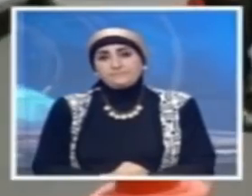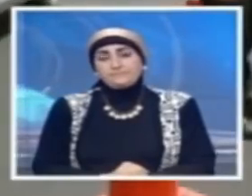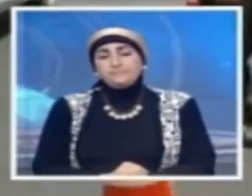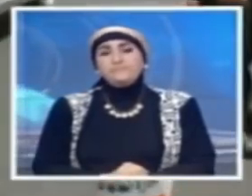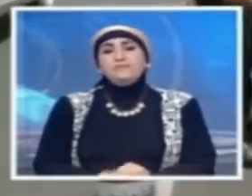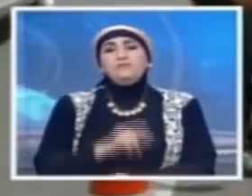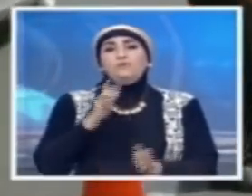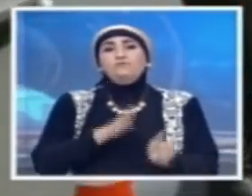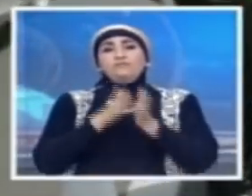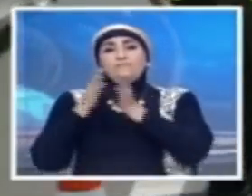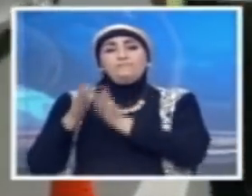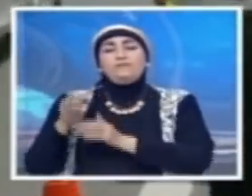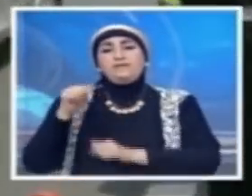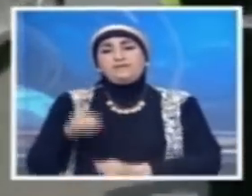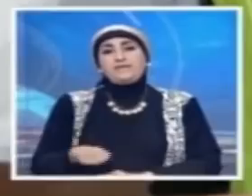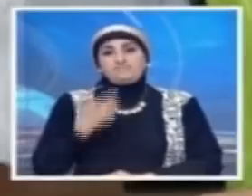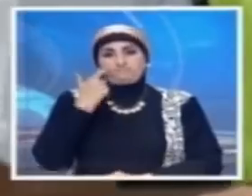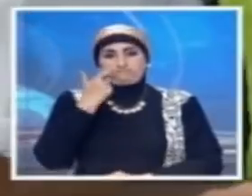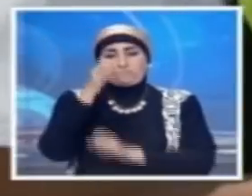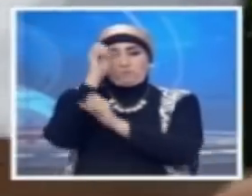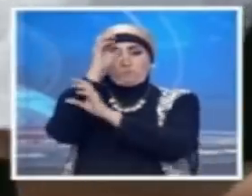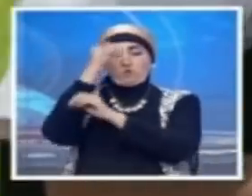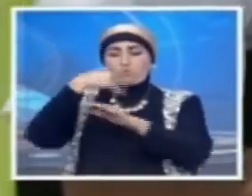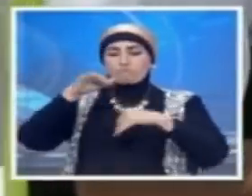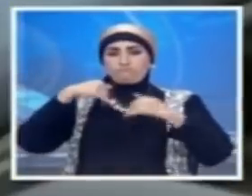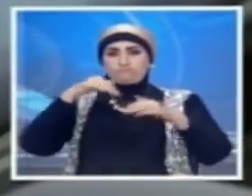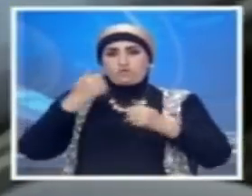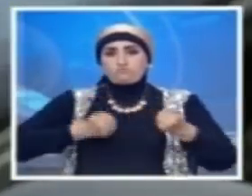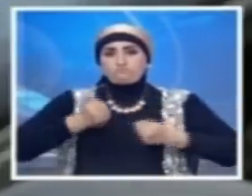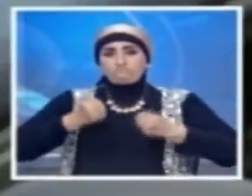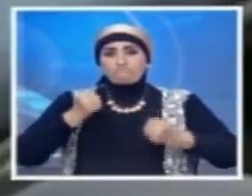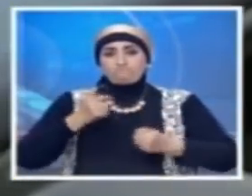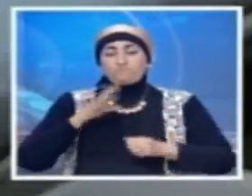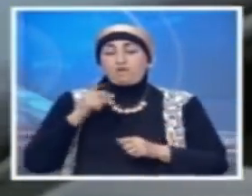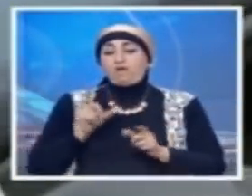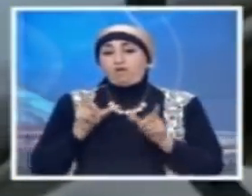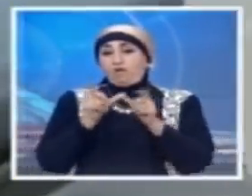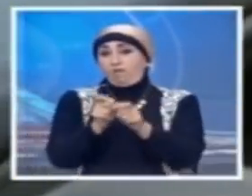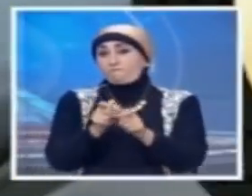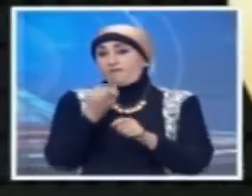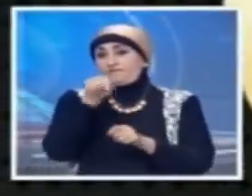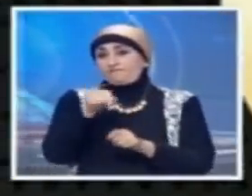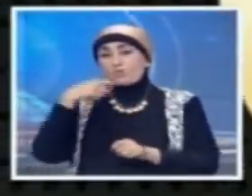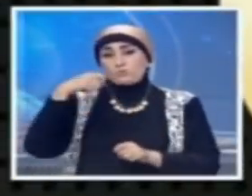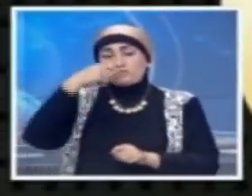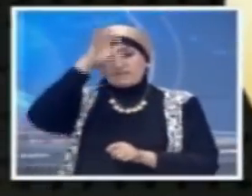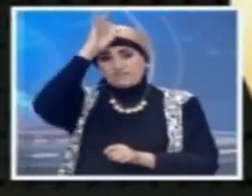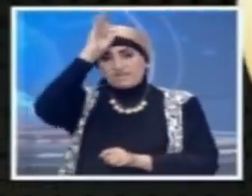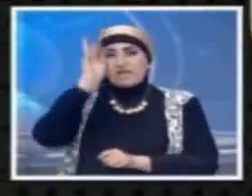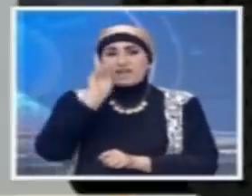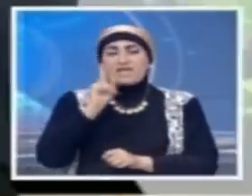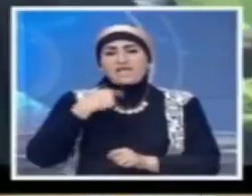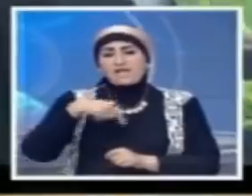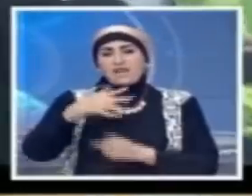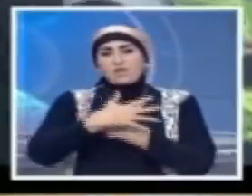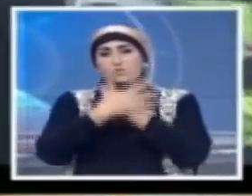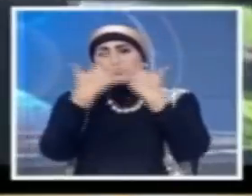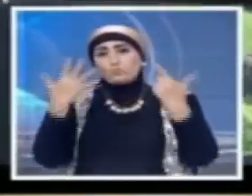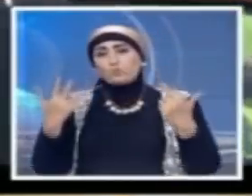وفي مجال تحقيق الانضباط المروري في الشارع المصري، ضبطت أجهزة وزارة الداخلية خلال أسبوع